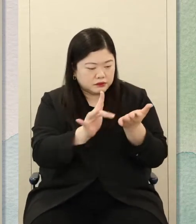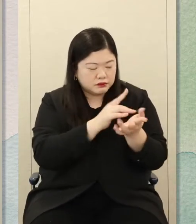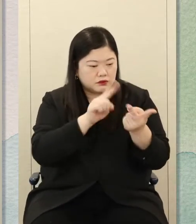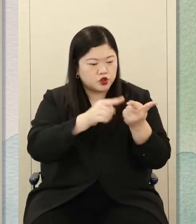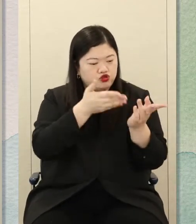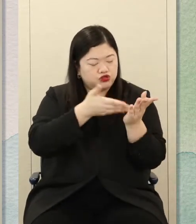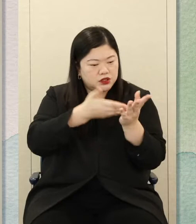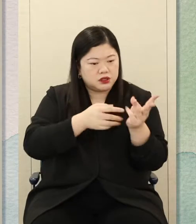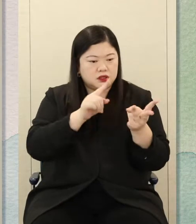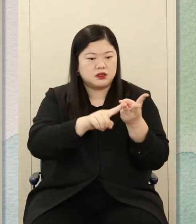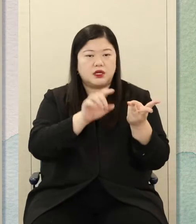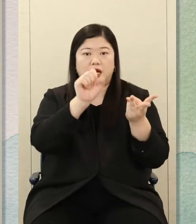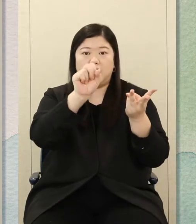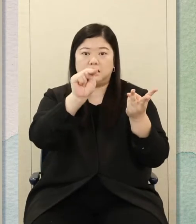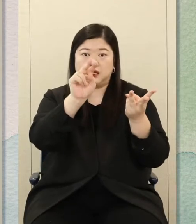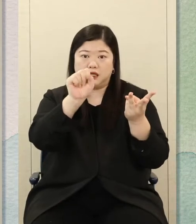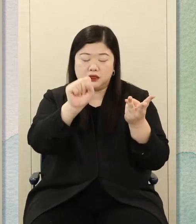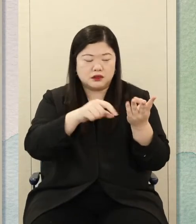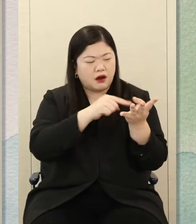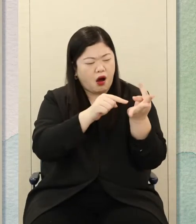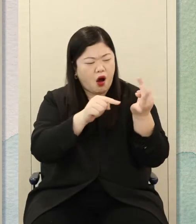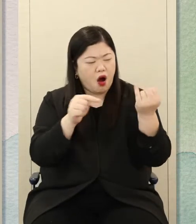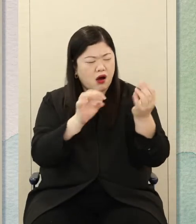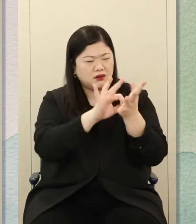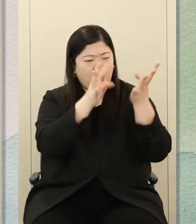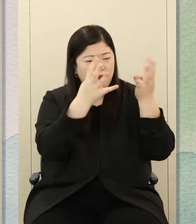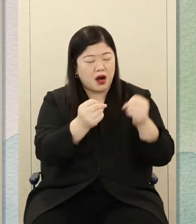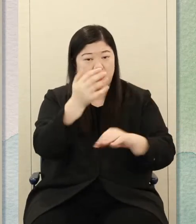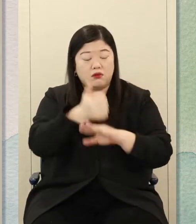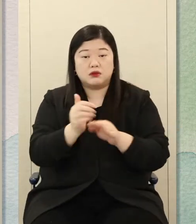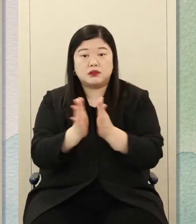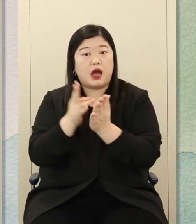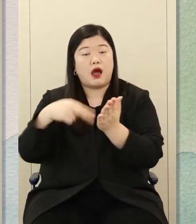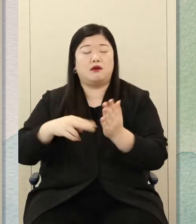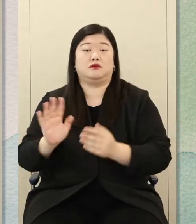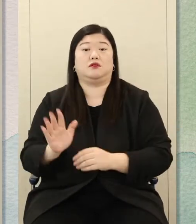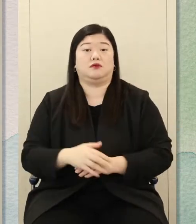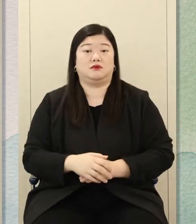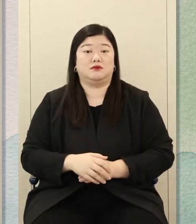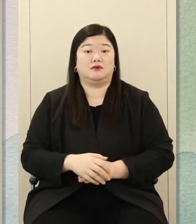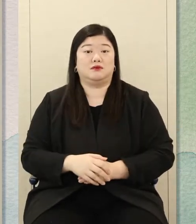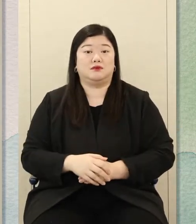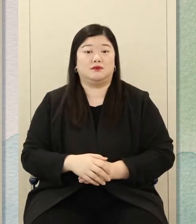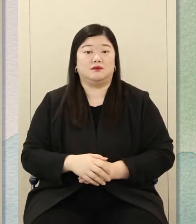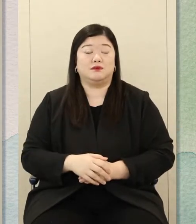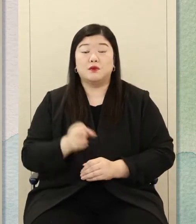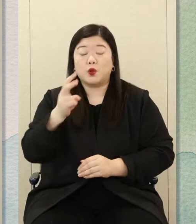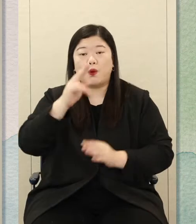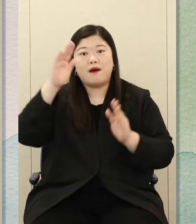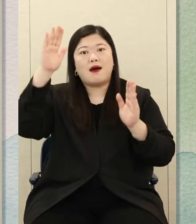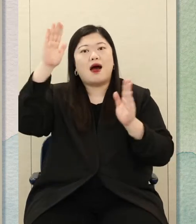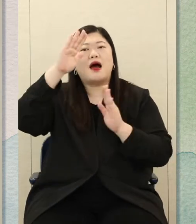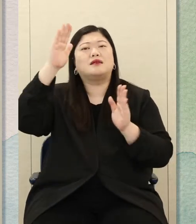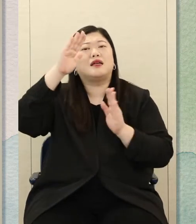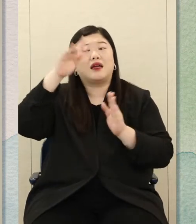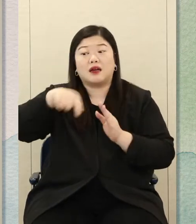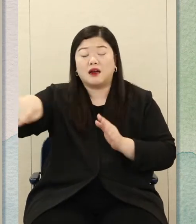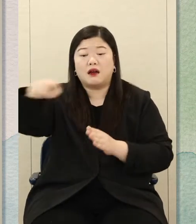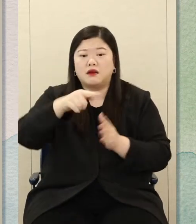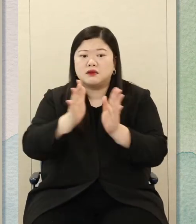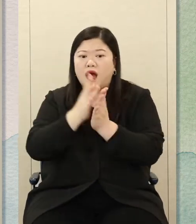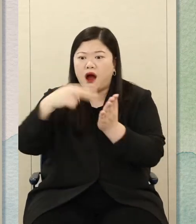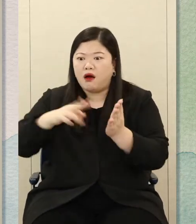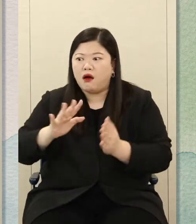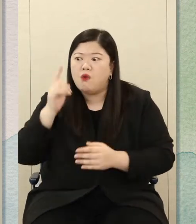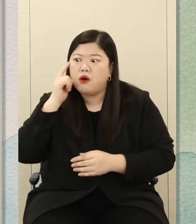이제 그렇게 되니까 이게 좀 어렵다. 물론 이제 역시 학생들은 역시 아직도 학교나 학원 때문에 시간 없어서 못 읽는다. 이런